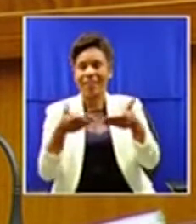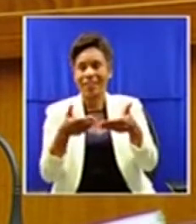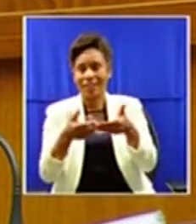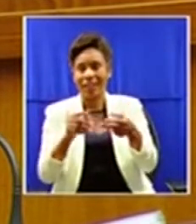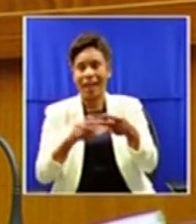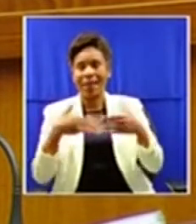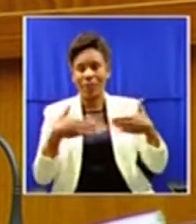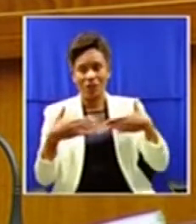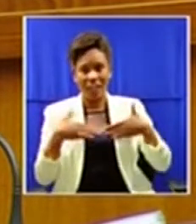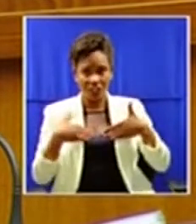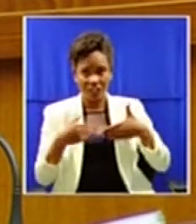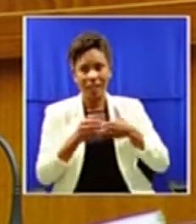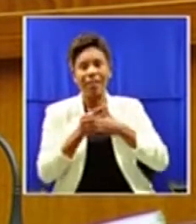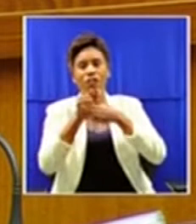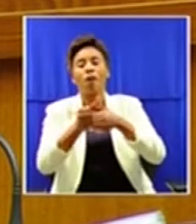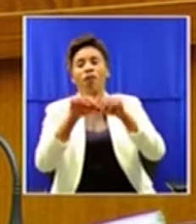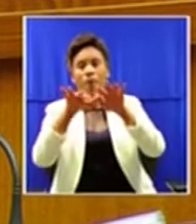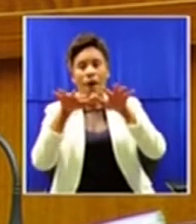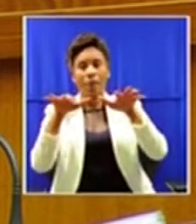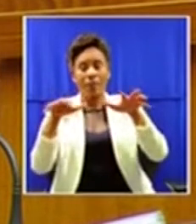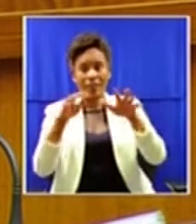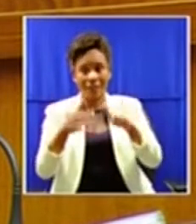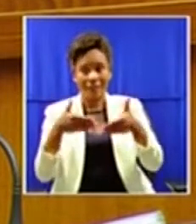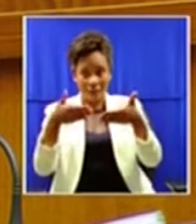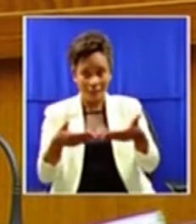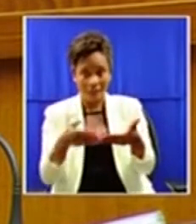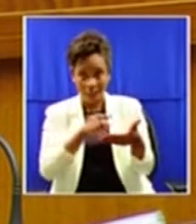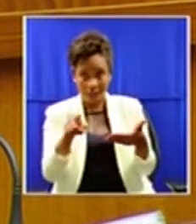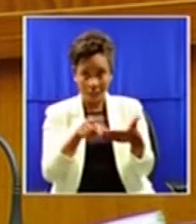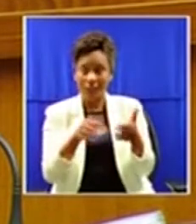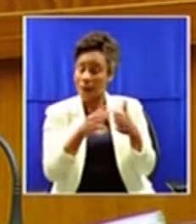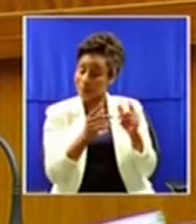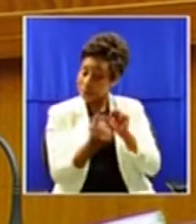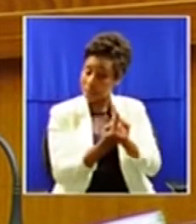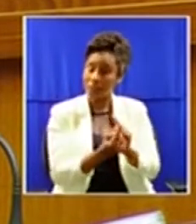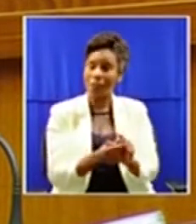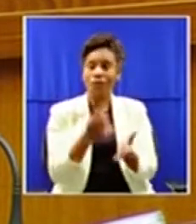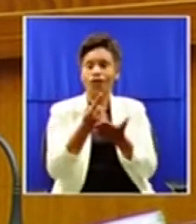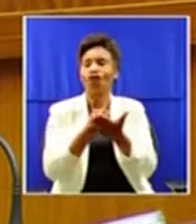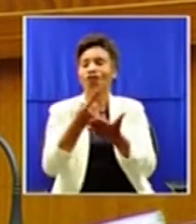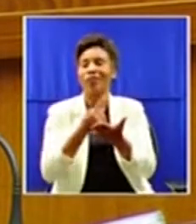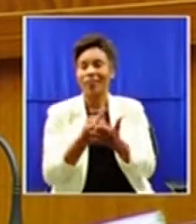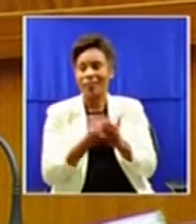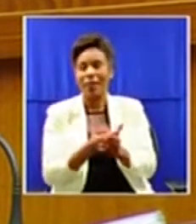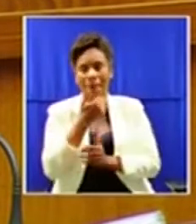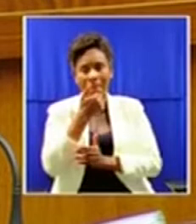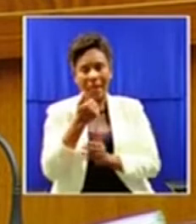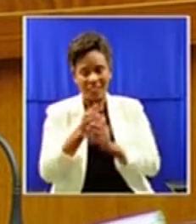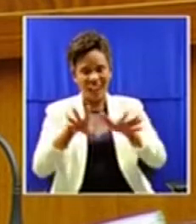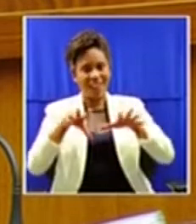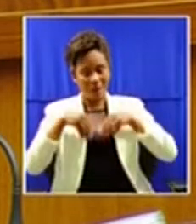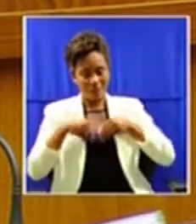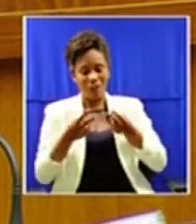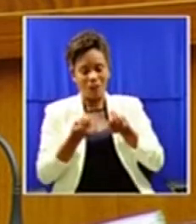the leadership of the public service unions are meeting to discuss how best to adapt to this new